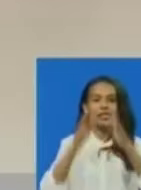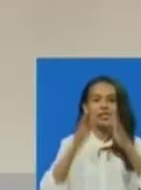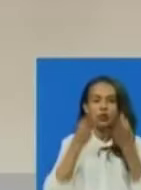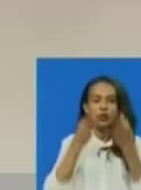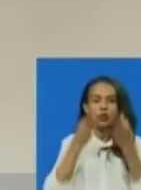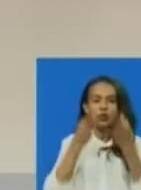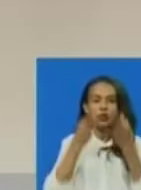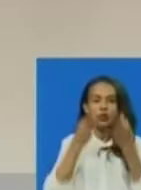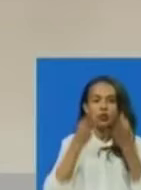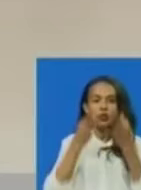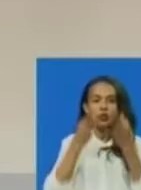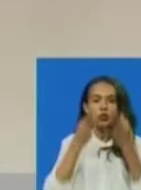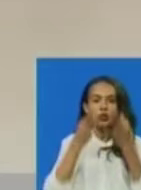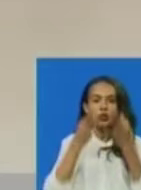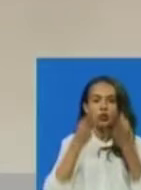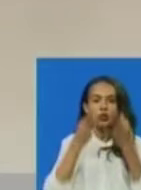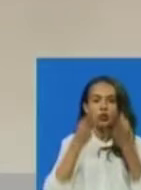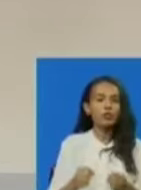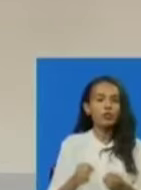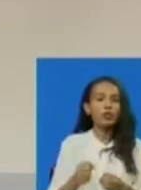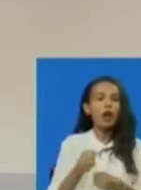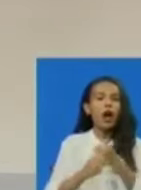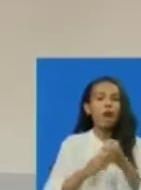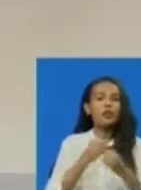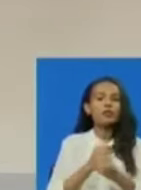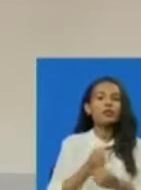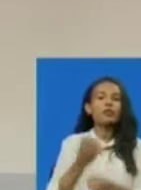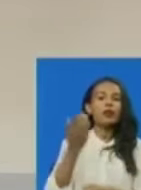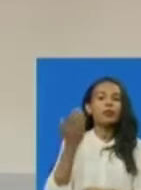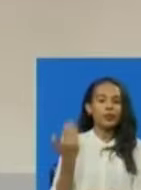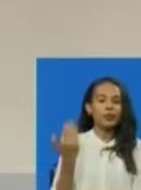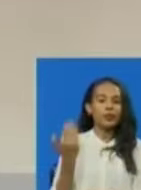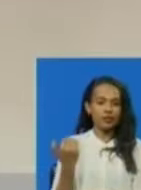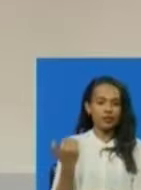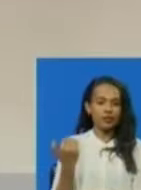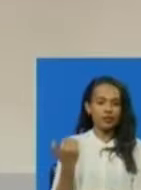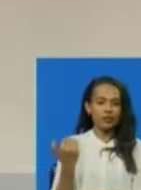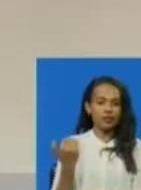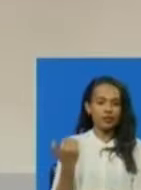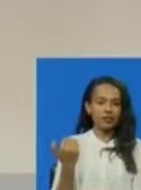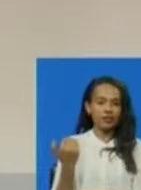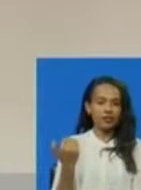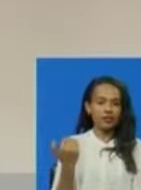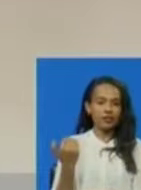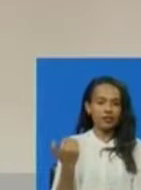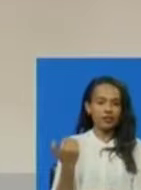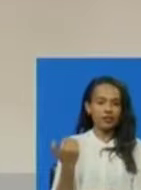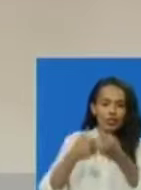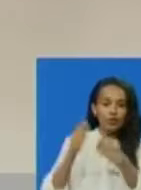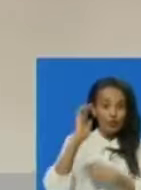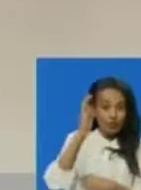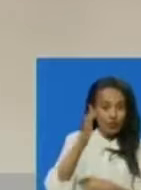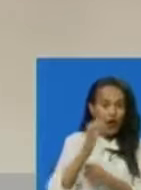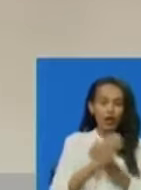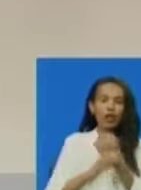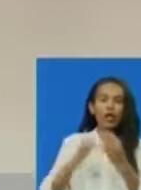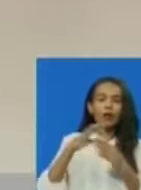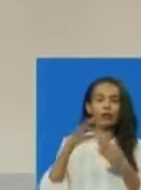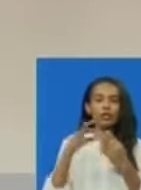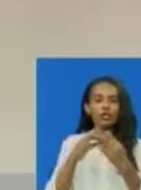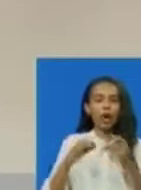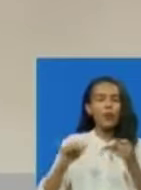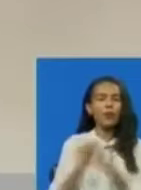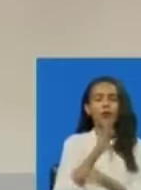በቀጣይ የምትጓዝበትን ብሩህ ጎዳና የሚያመላክቱ መሆናቸውን ፕሬዝዳንቱ አጠቅሰው ከስኬቶቹ ጎን ለጎንም ሀገሪቷ